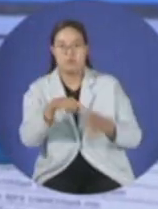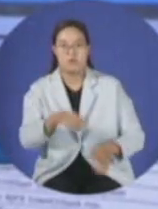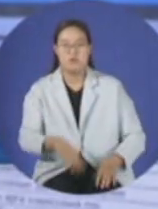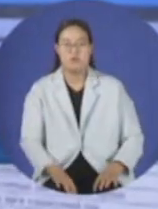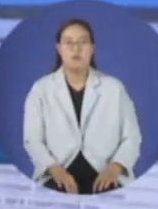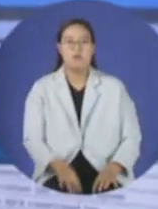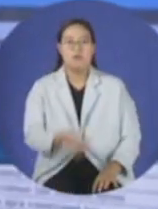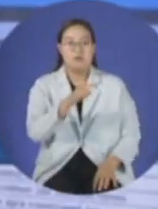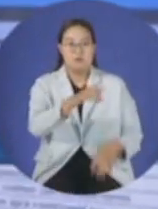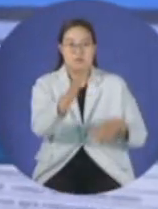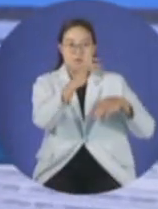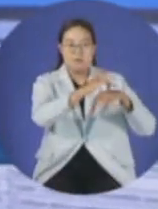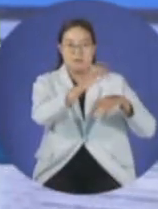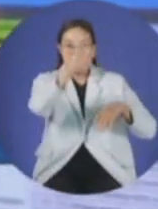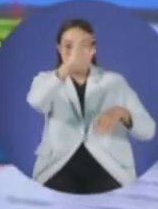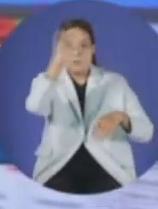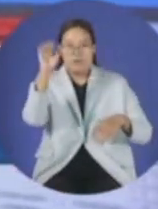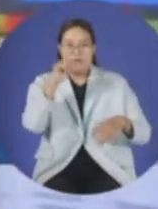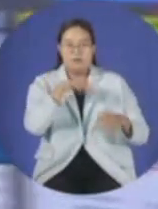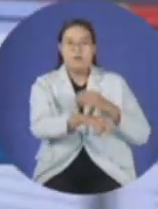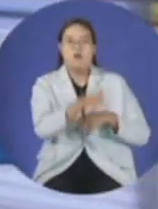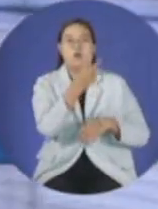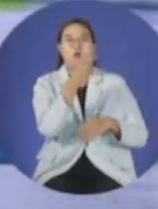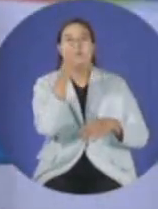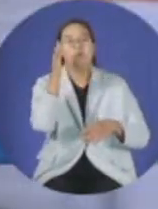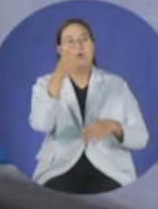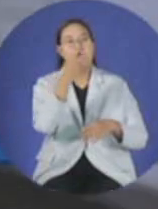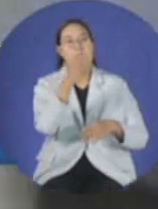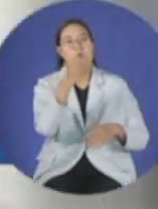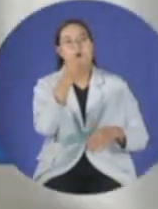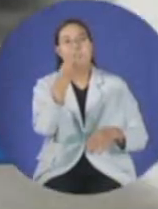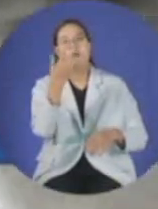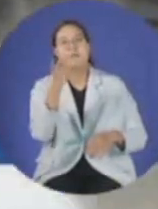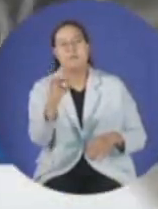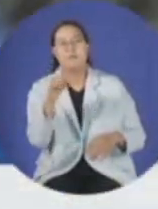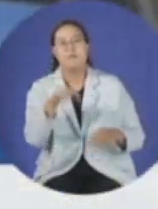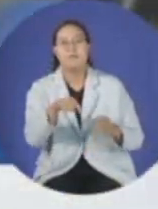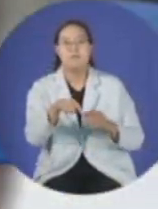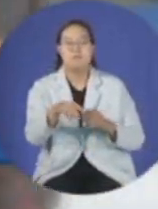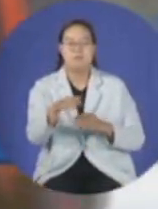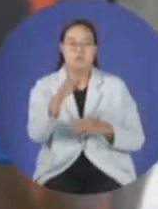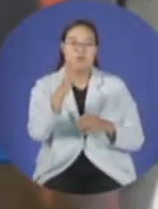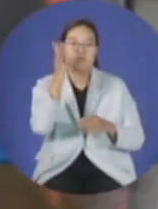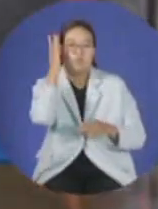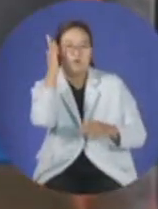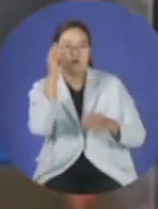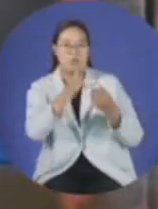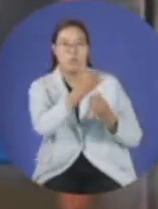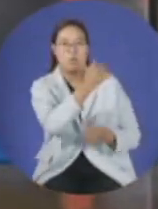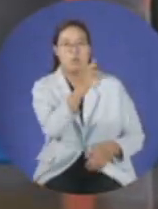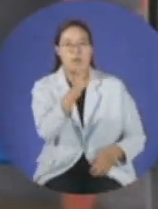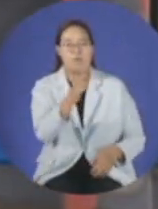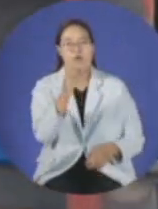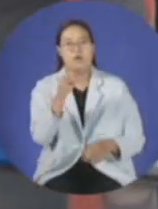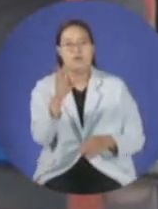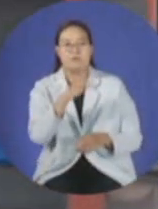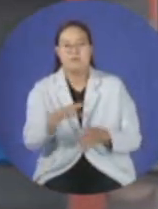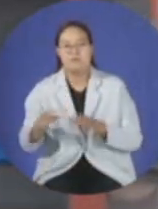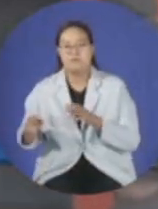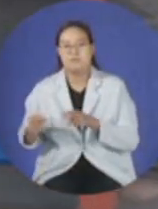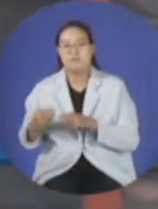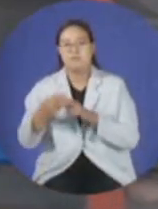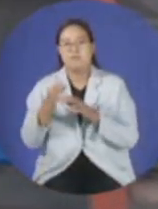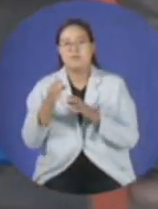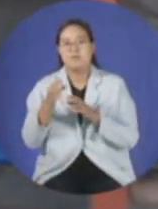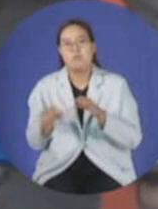Тус төв нь алсын хараа 2050 бодлоготой судалгаагаа уйлдуулж байгаа бөгөөд урт хугацааны бодлогын Улаанбаатар хот дагуул хотгийн 9-р бүлэгт